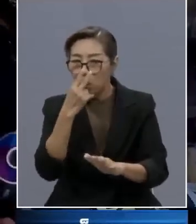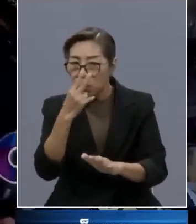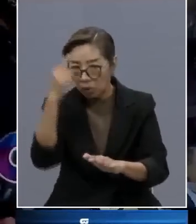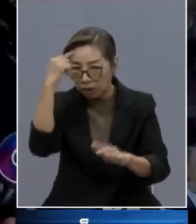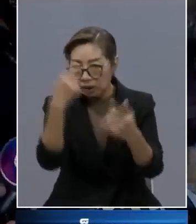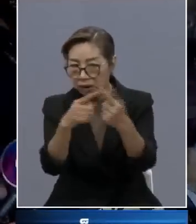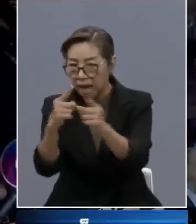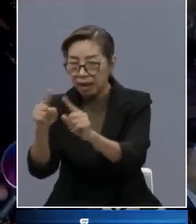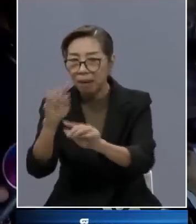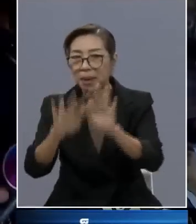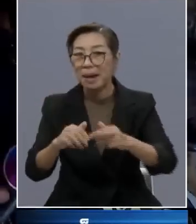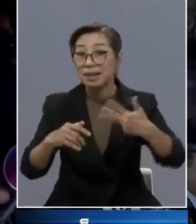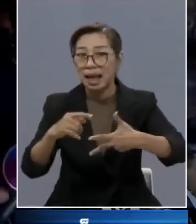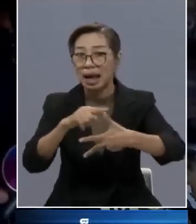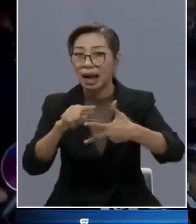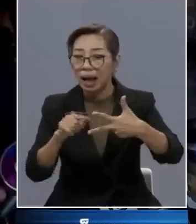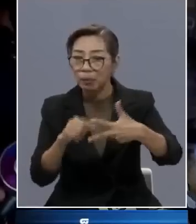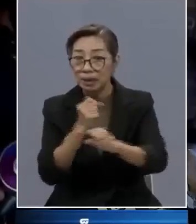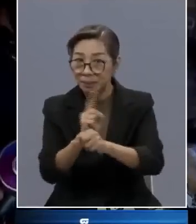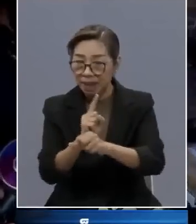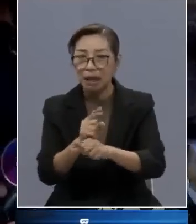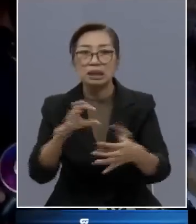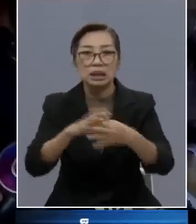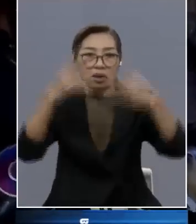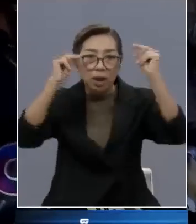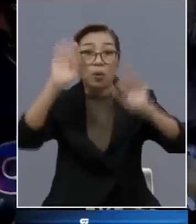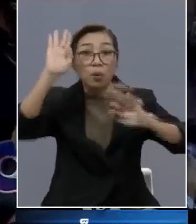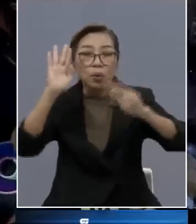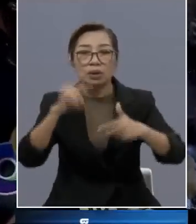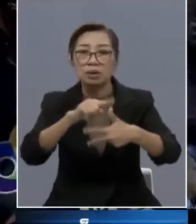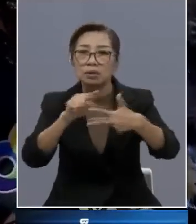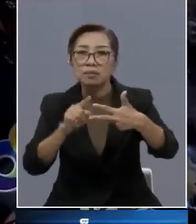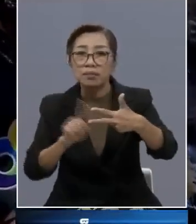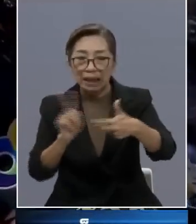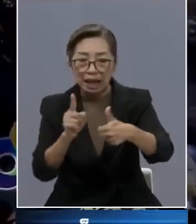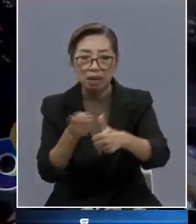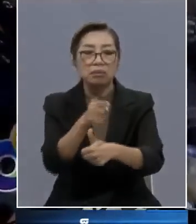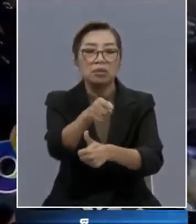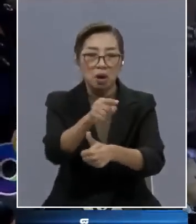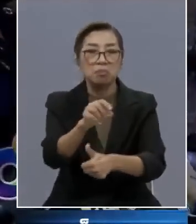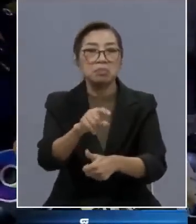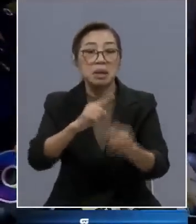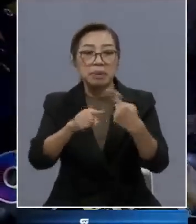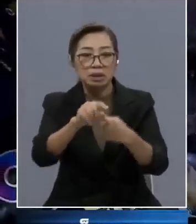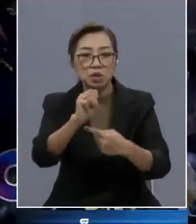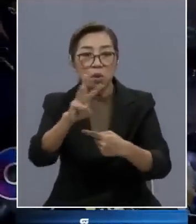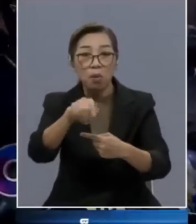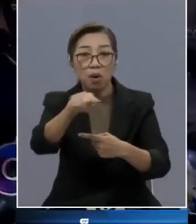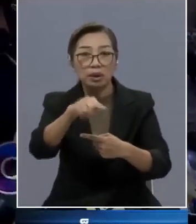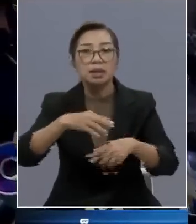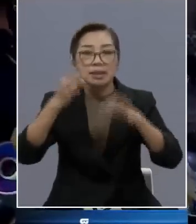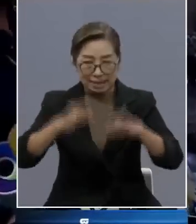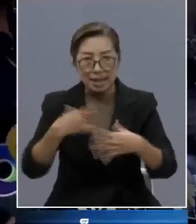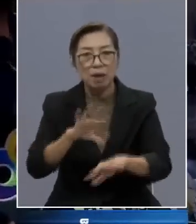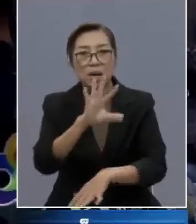จะตัดสินใจว่าจะดำเนินการอย่างไรเกี่ยวข้องกับการเลือกนายก3แนวทางที่ว่าก็คือตัดสินใจแล้วว่าจะเลือกหรือไม่เลือกกับอี